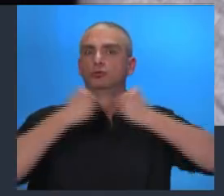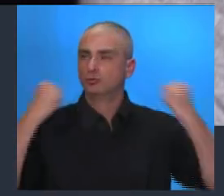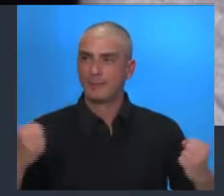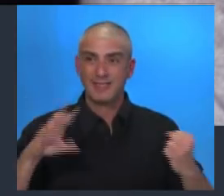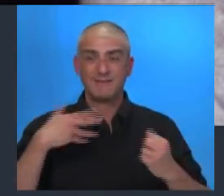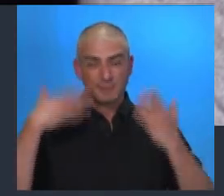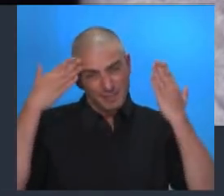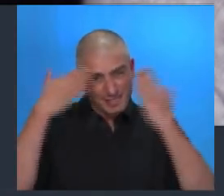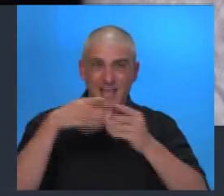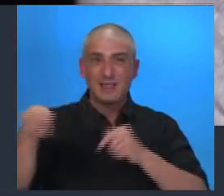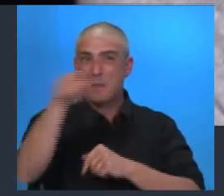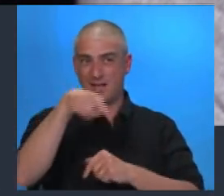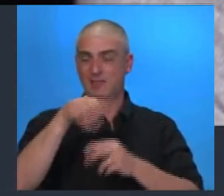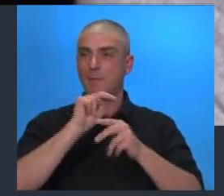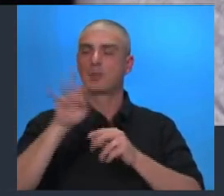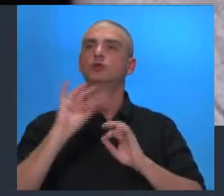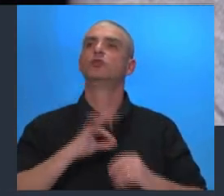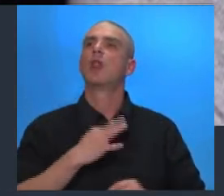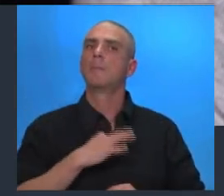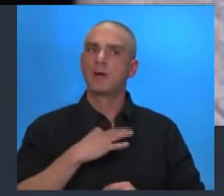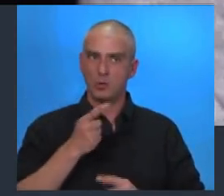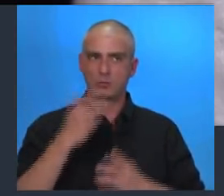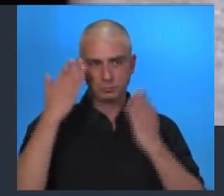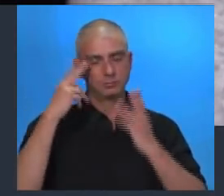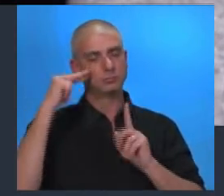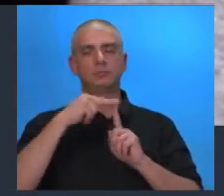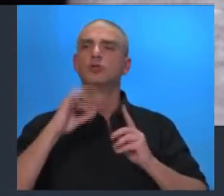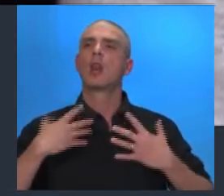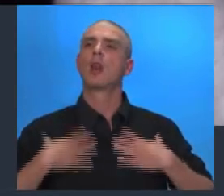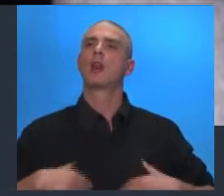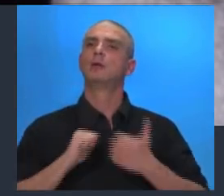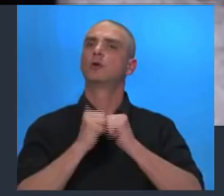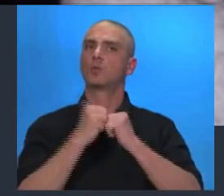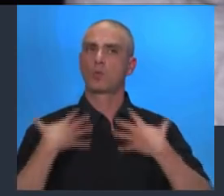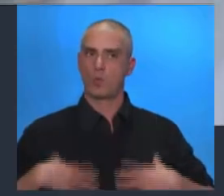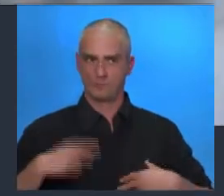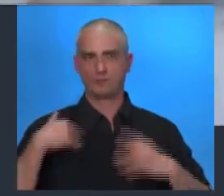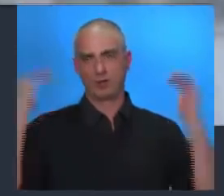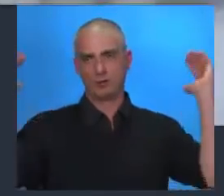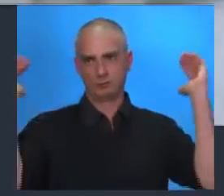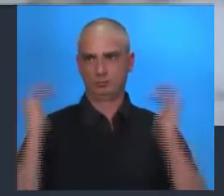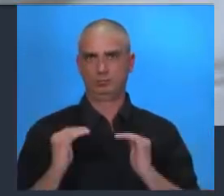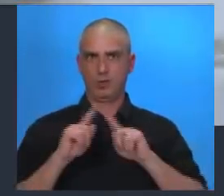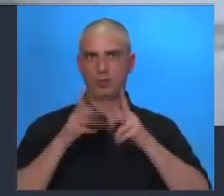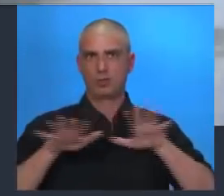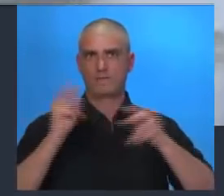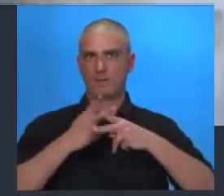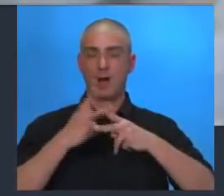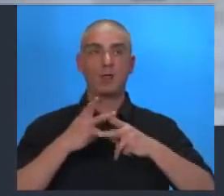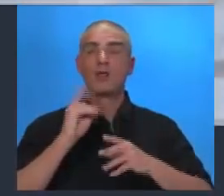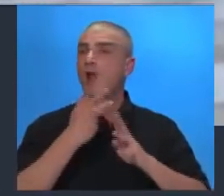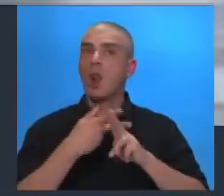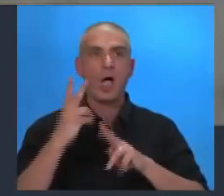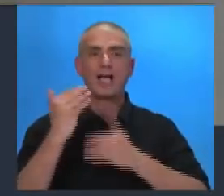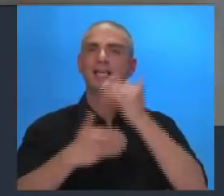that, to be honest with you, if we really re-engaged with health and well-being from a physical point of view, we could drop those numbers down. אך מעבר לעניין